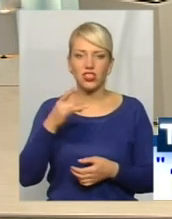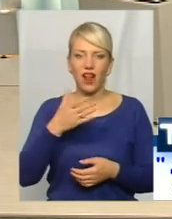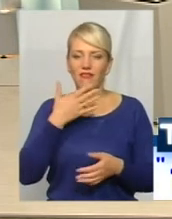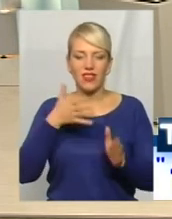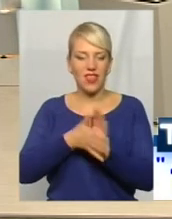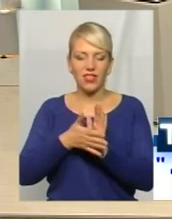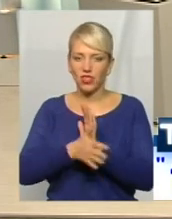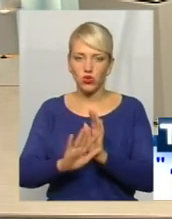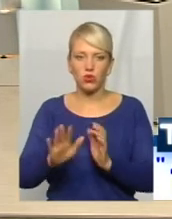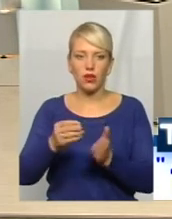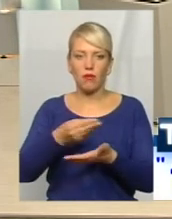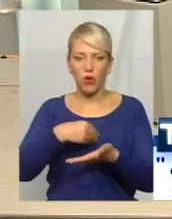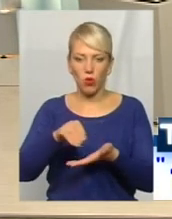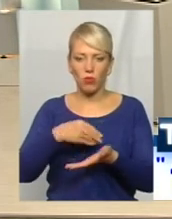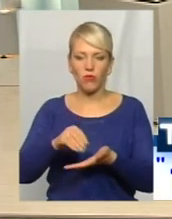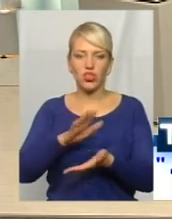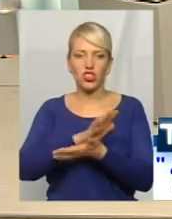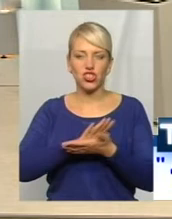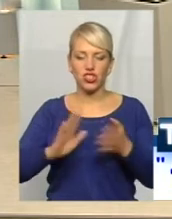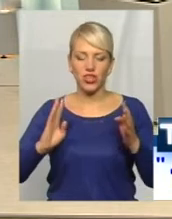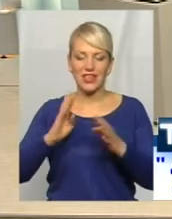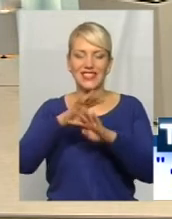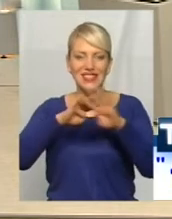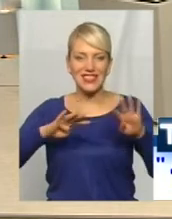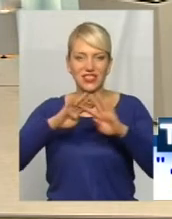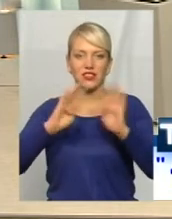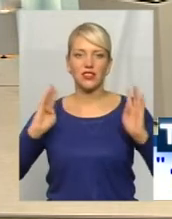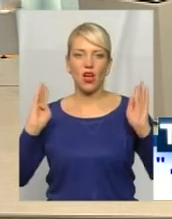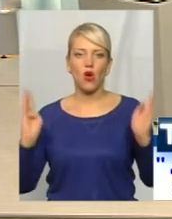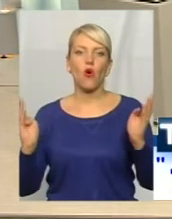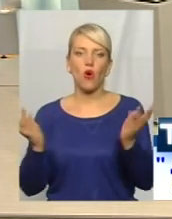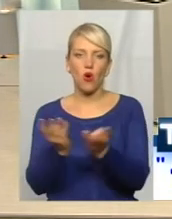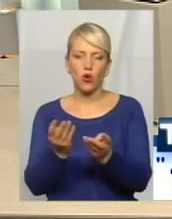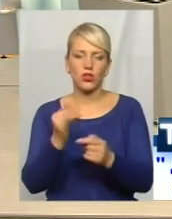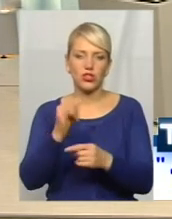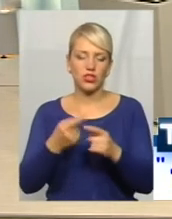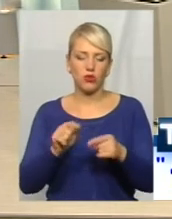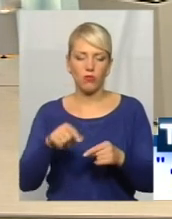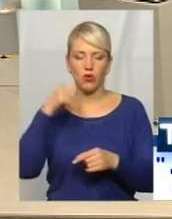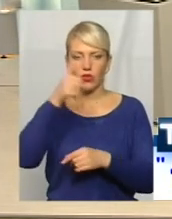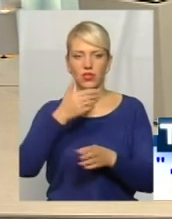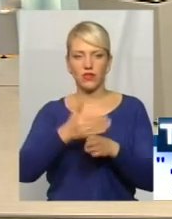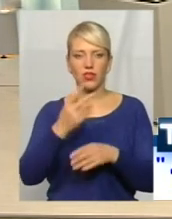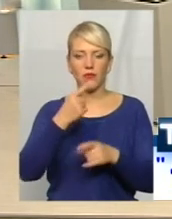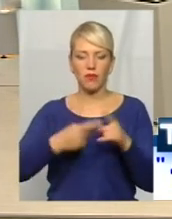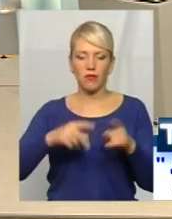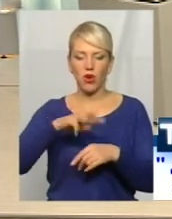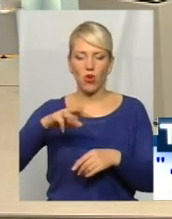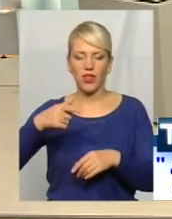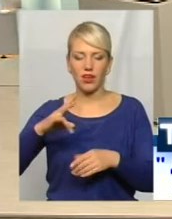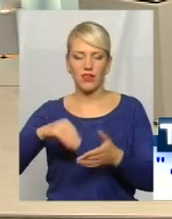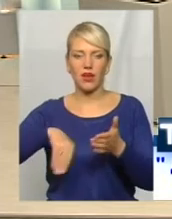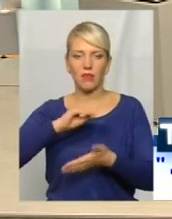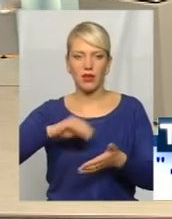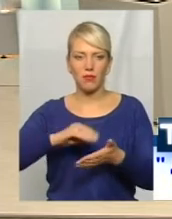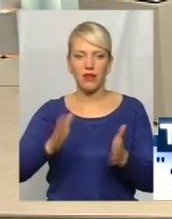Ми закуповуємо всі часті огорожі. Навіть цього року ми знову виділи 500 000 гривень на придбання